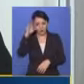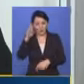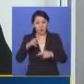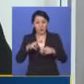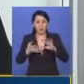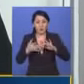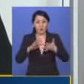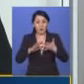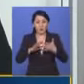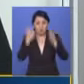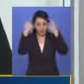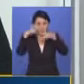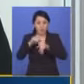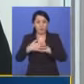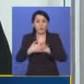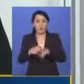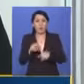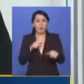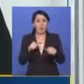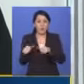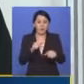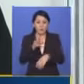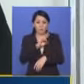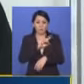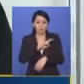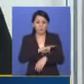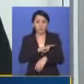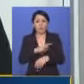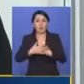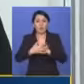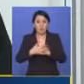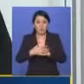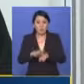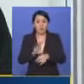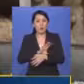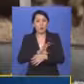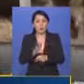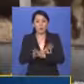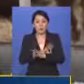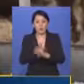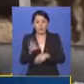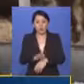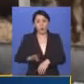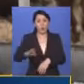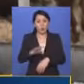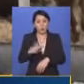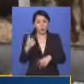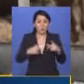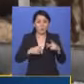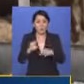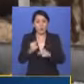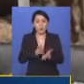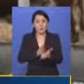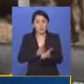сандық технологиялы ферма ашылды. Қазір автоматтандырылған фермаларды көптеп ашып келеміз. Өнімділігі жақсы. Облыста сүтті бағыттағы